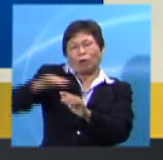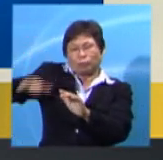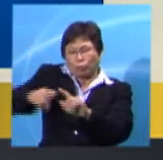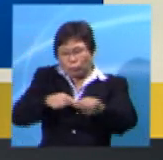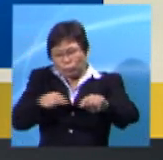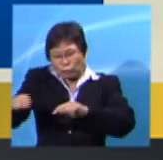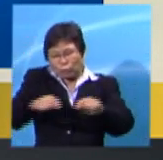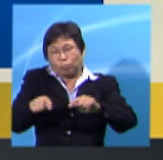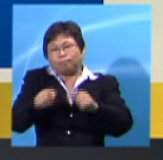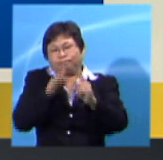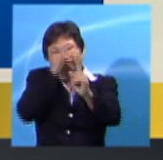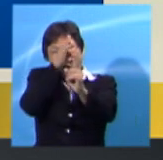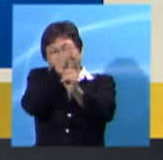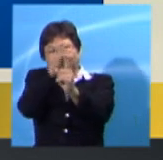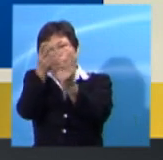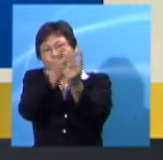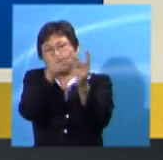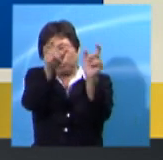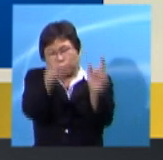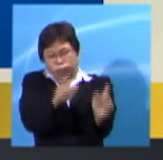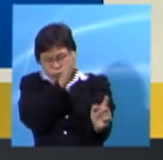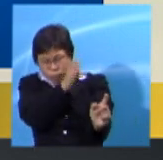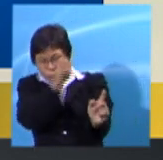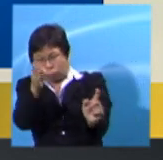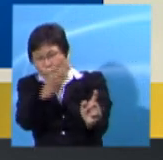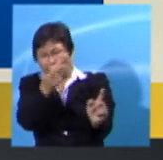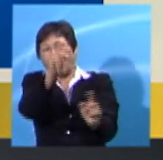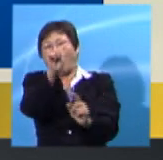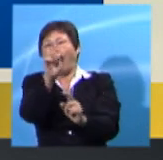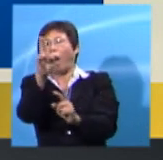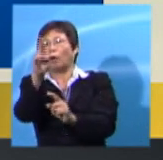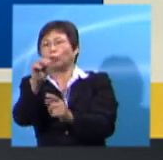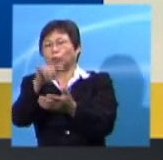tindakan selanjutnya terhadap kedua-dua Adun